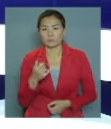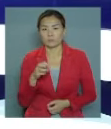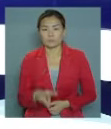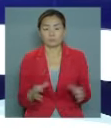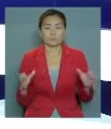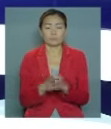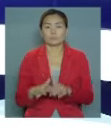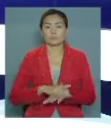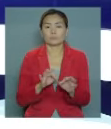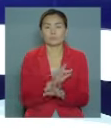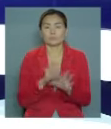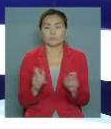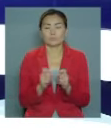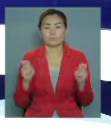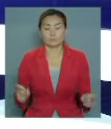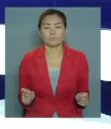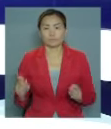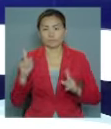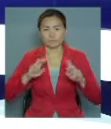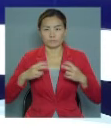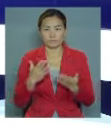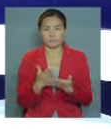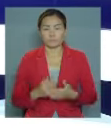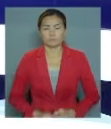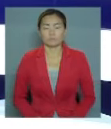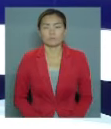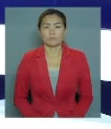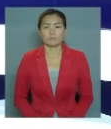елтаңба елдігім, әнұран айбыным атты салтанатты жиын өтті.